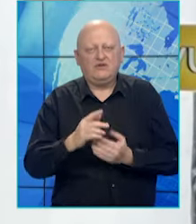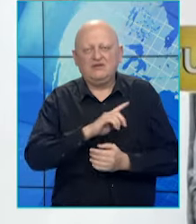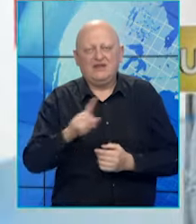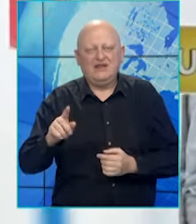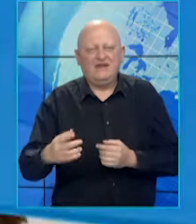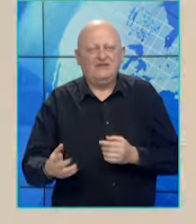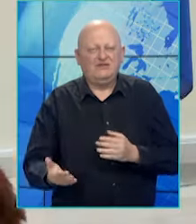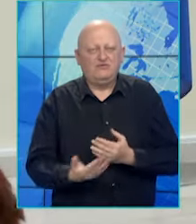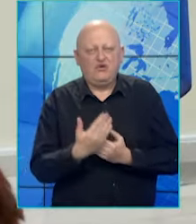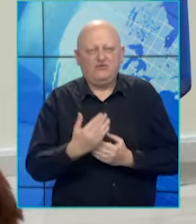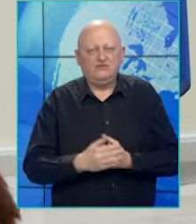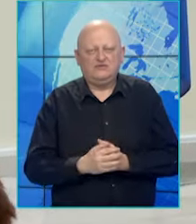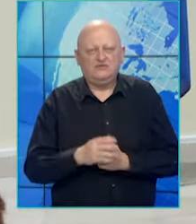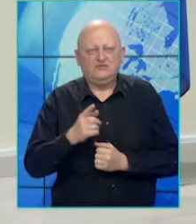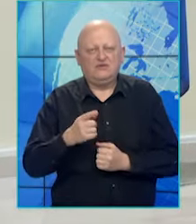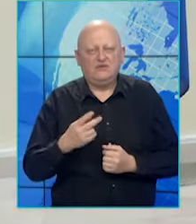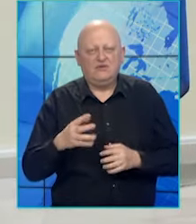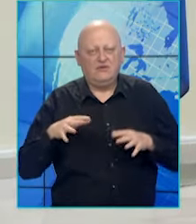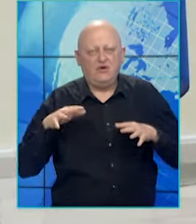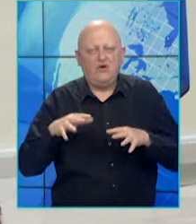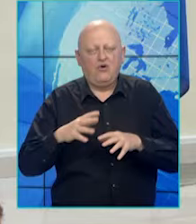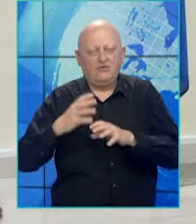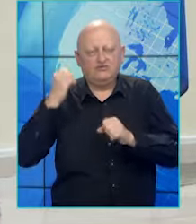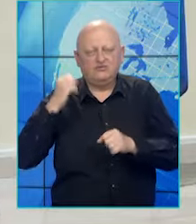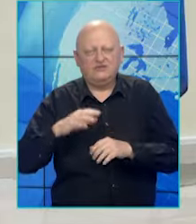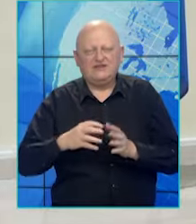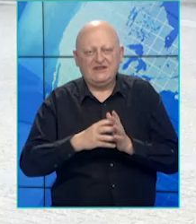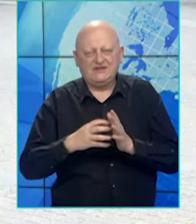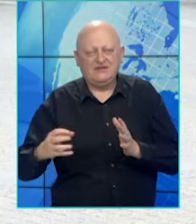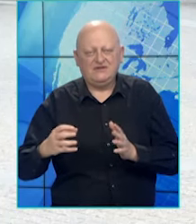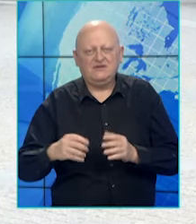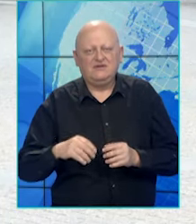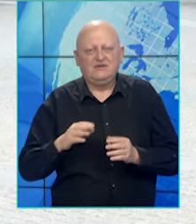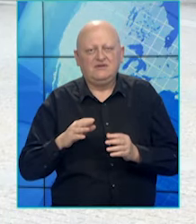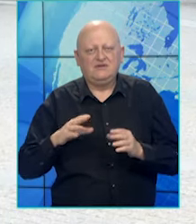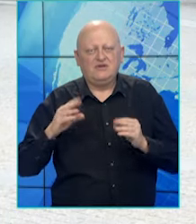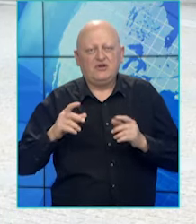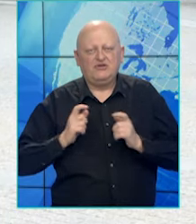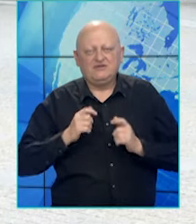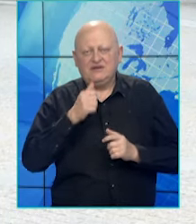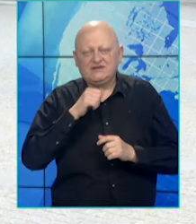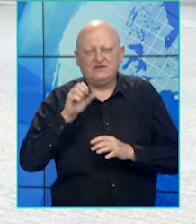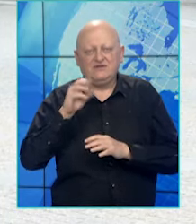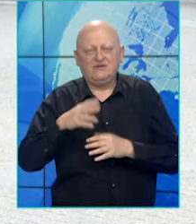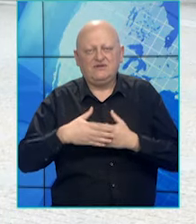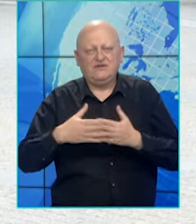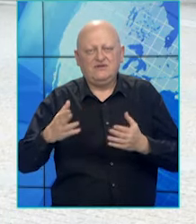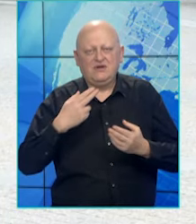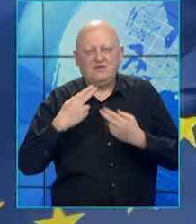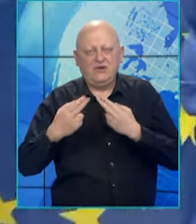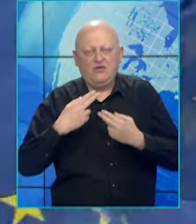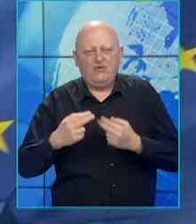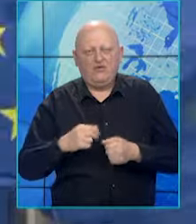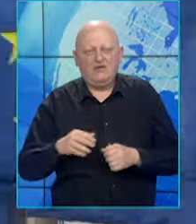više? Diplomatska ofanziva u Bosni i Hercegovini se nastavlja. Mart u iščekivanju zelenog svjetla za otvaranje